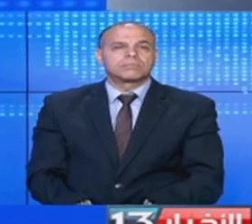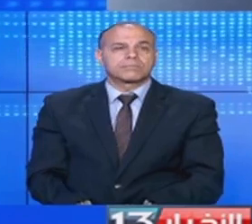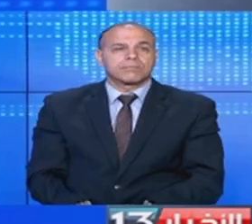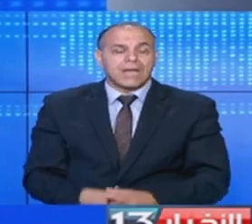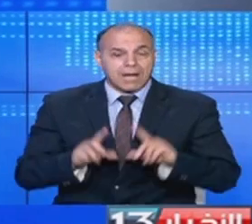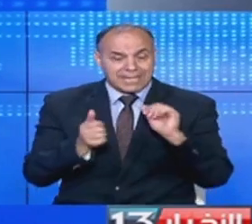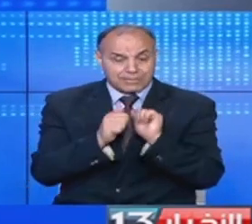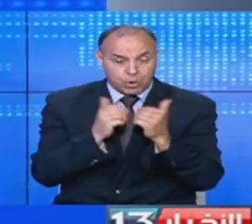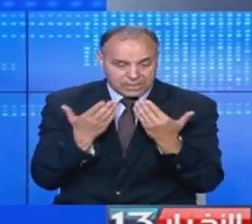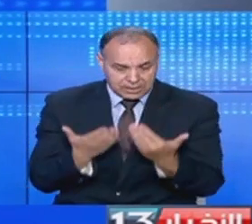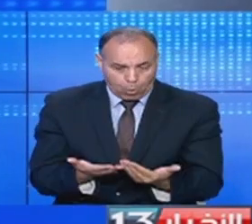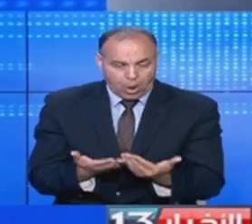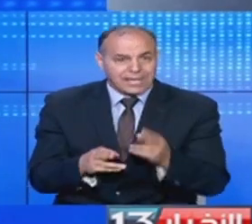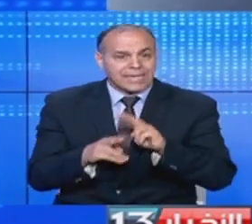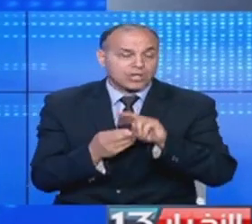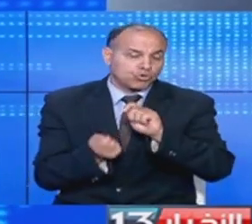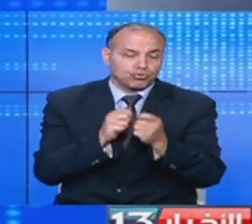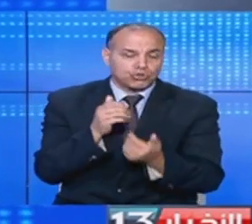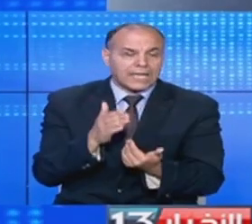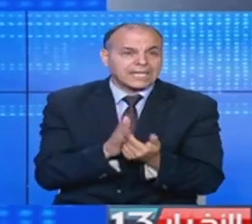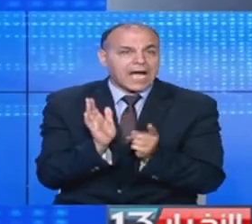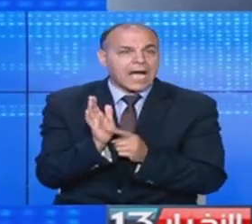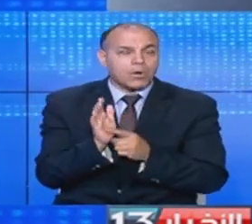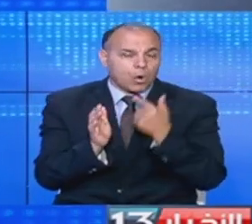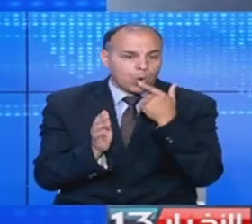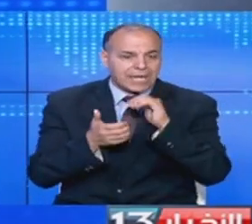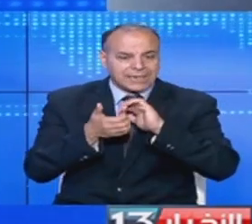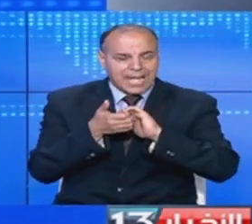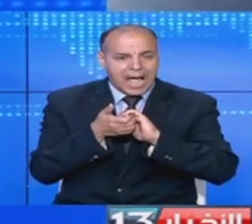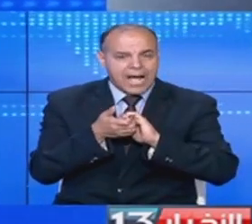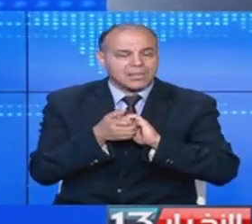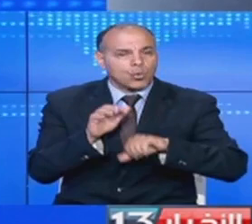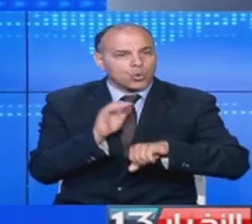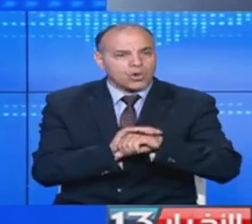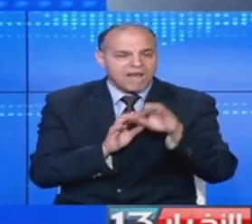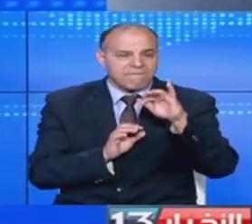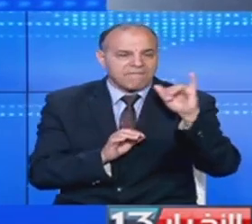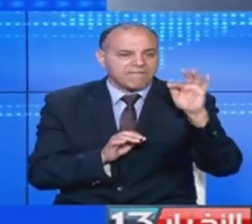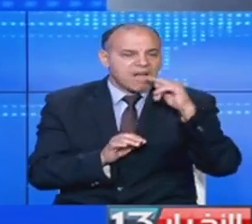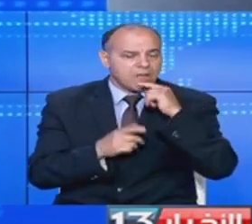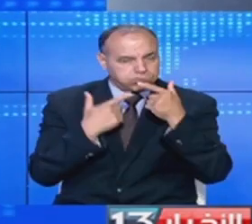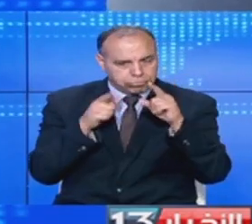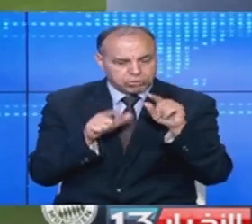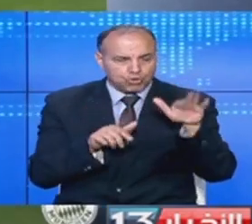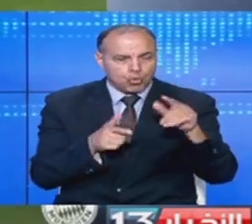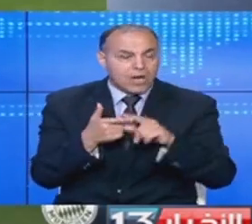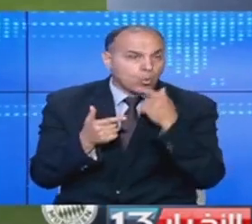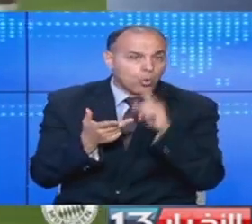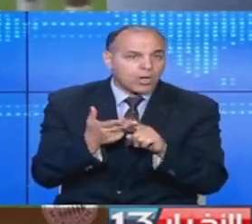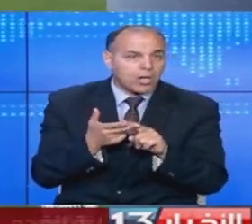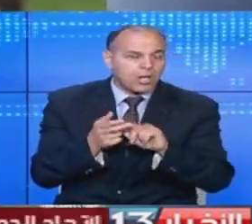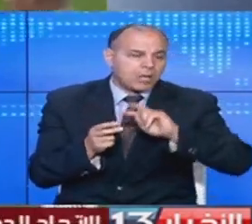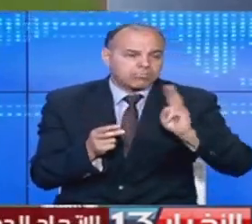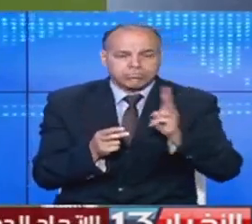من أخبار الرياضة الآن، وفي تعديل جديد لقوانينه أعلن الاتحاد الدولي لكرة القدم في بلاغ السماح للاعبين